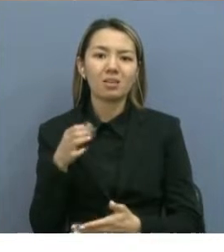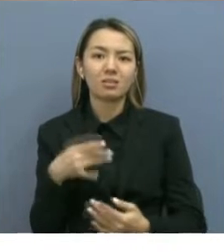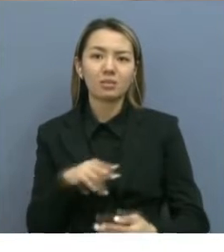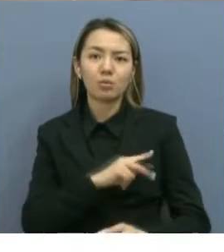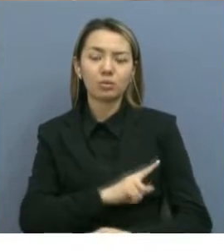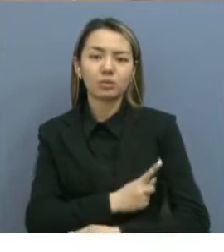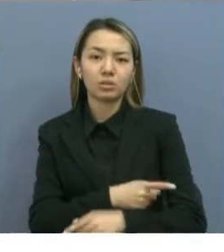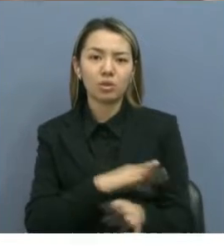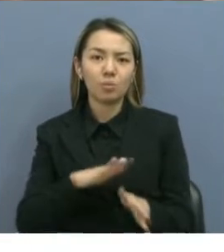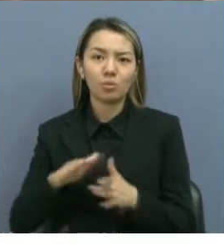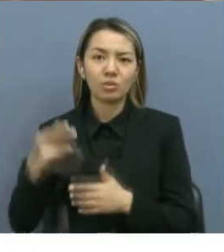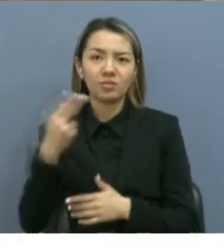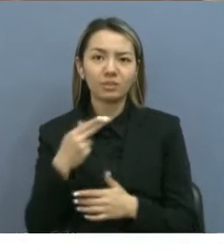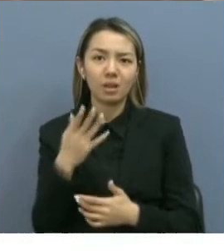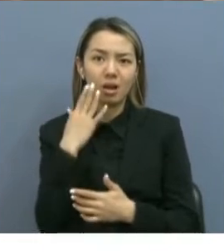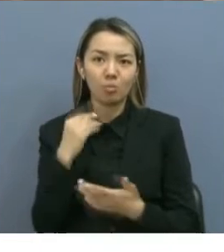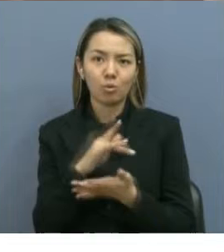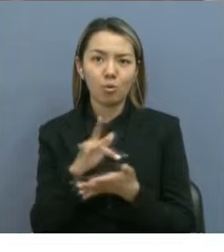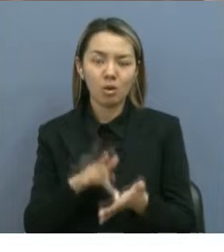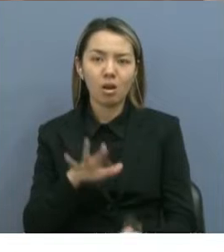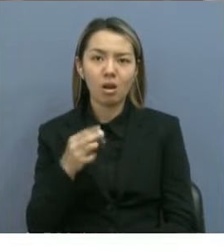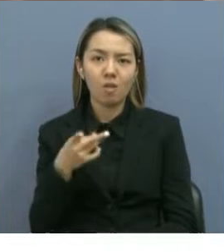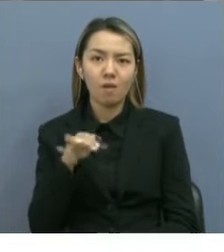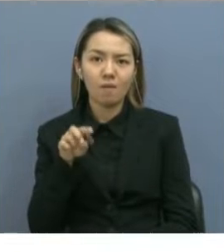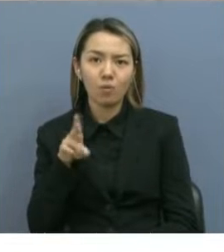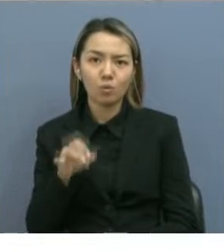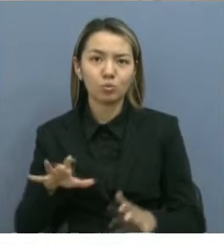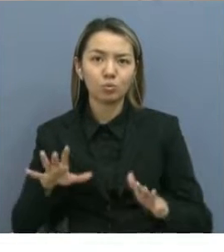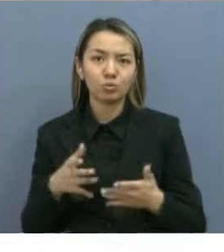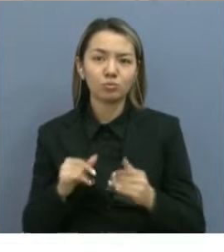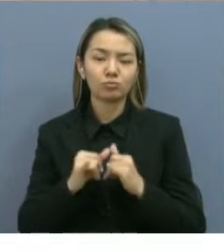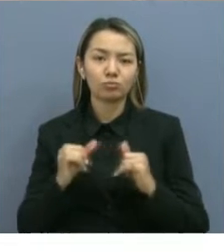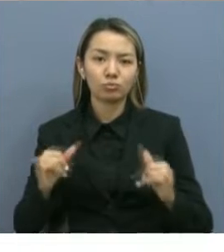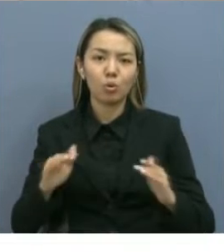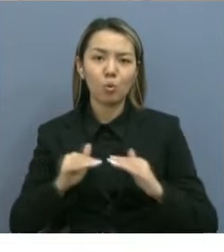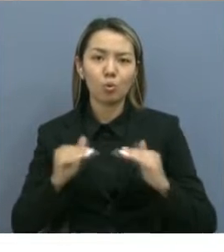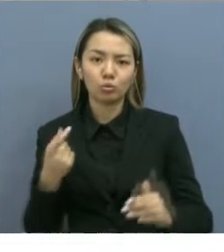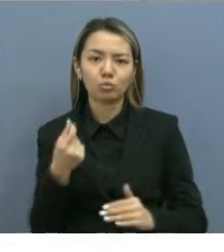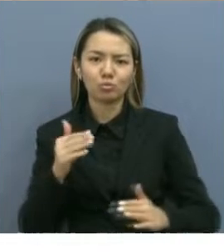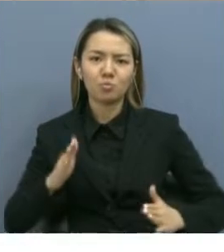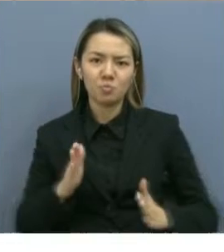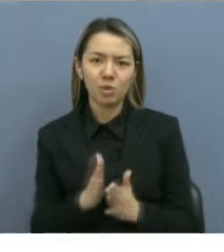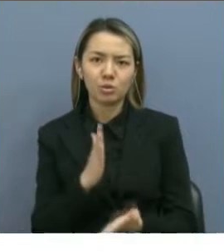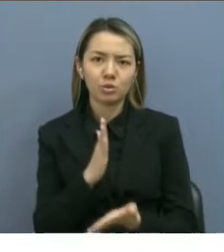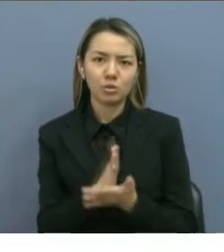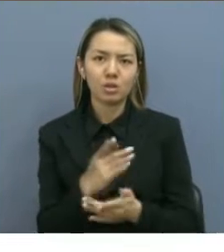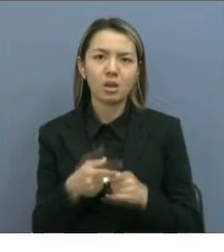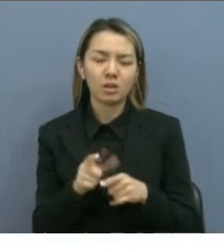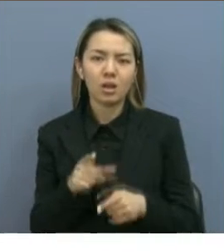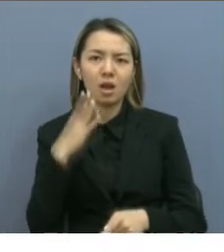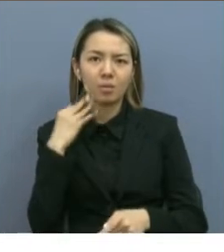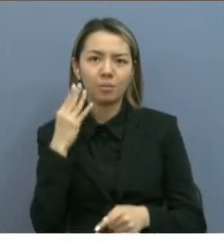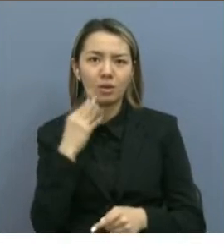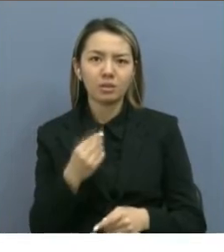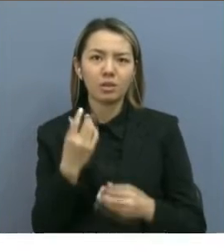шаралары күшейгеннен кейін Нұрсұлтан мен Алматыда коронавирус инфекциясының жаппай таралу деңгейі біршама төмендеген. Мәселен, бұған дейін